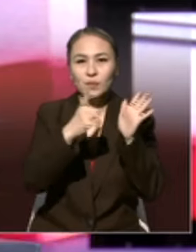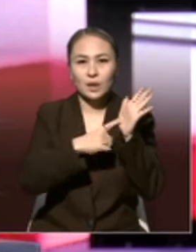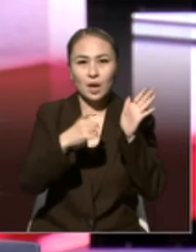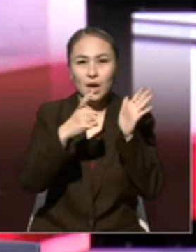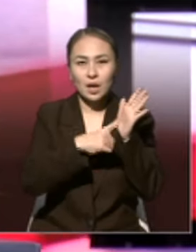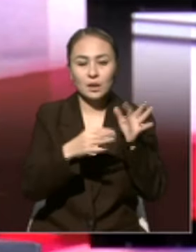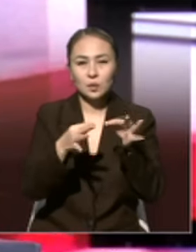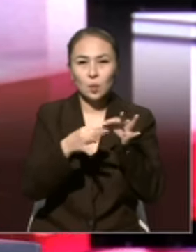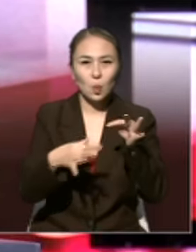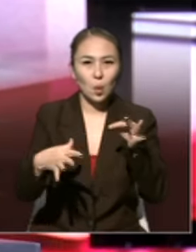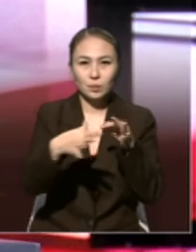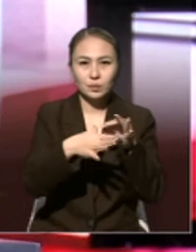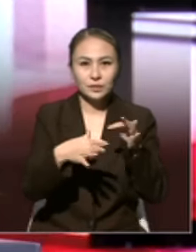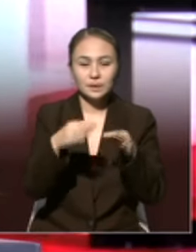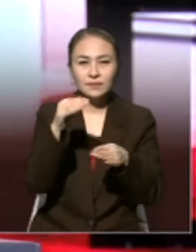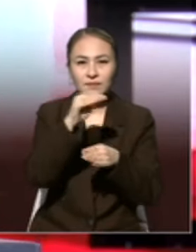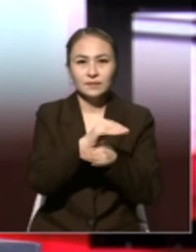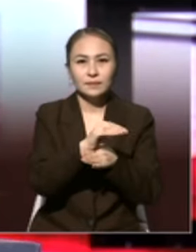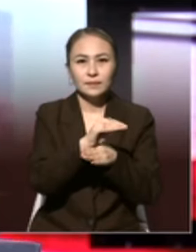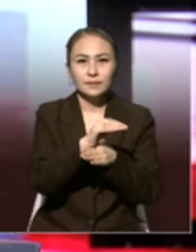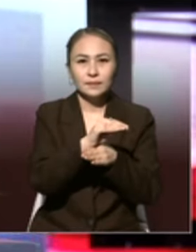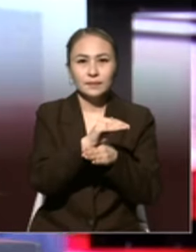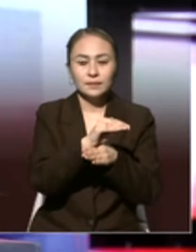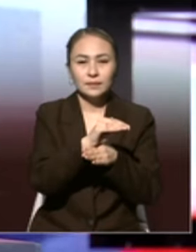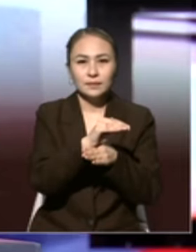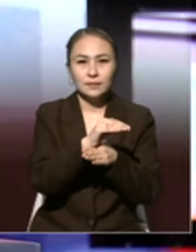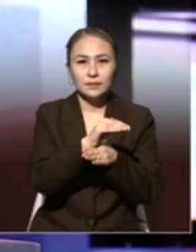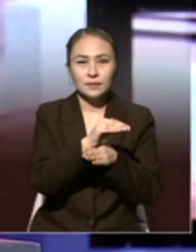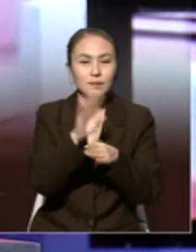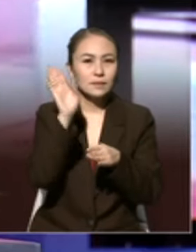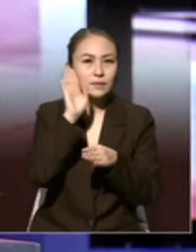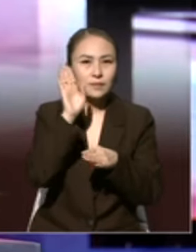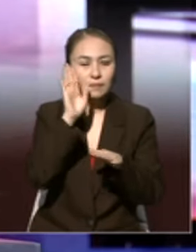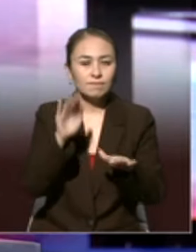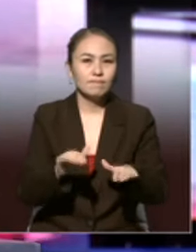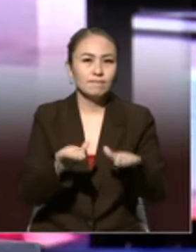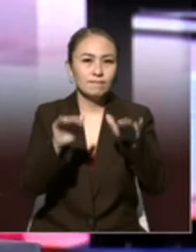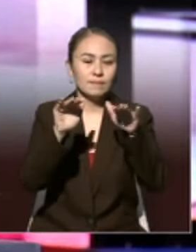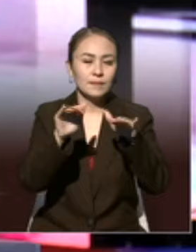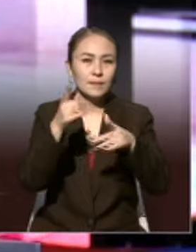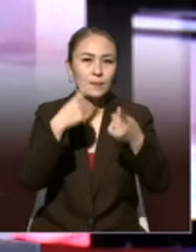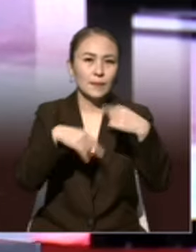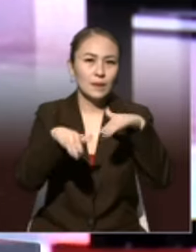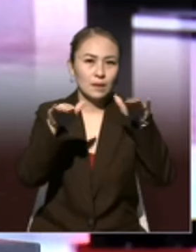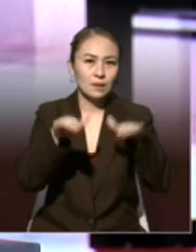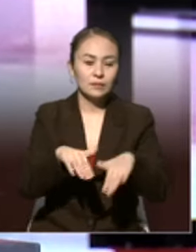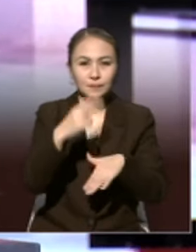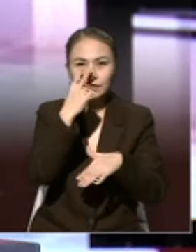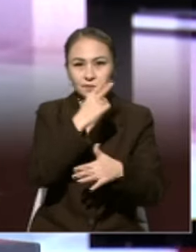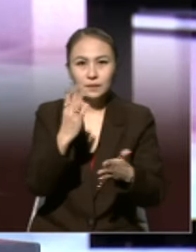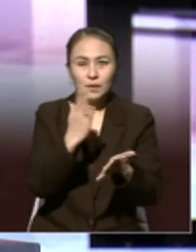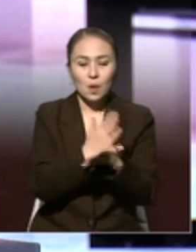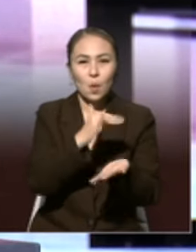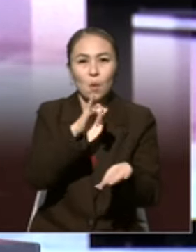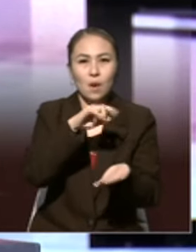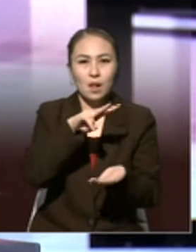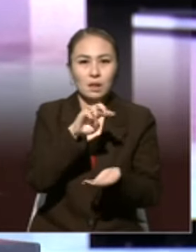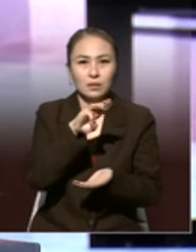Қарағанды облысына келетін болсақ, онда су деңгейінің қайтадан төмендеуі байқалуда Ұлытау